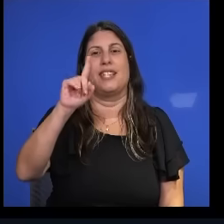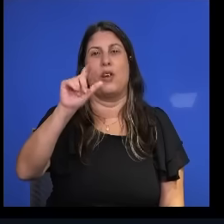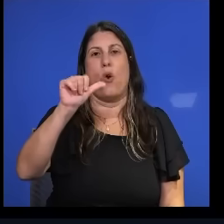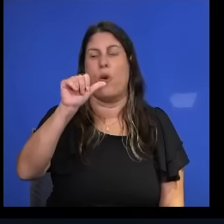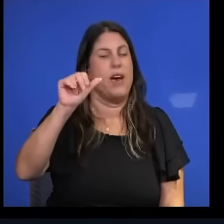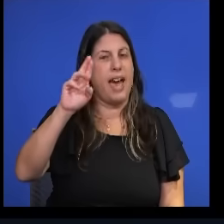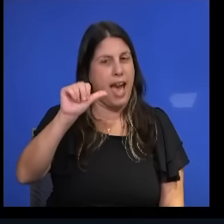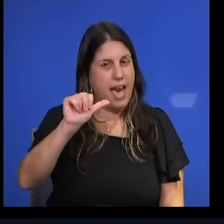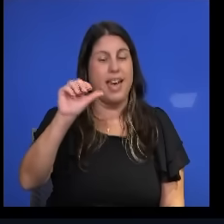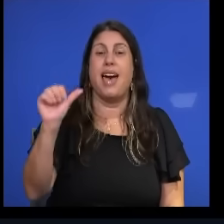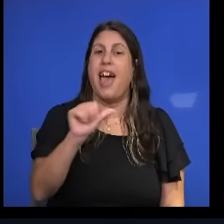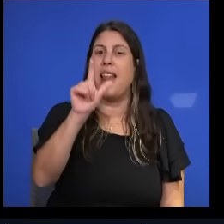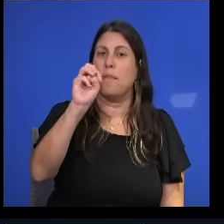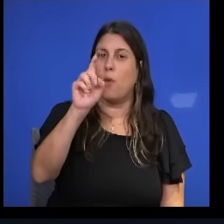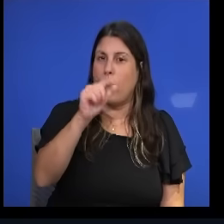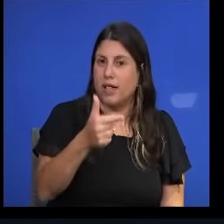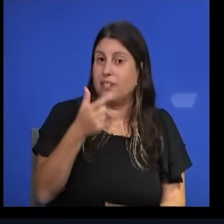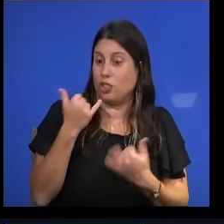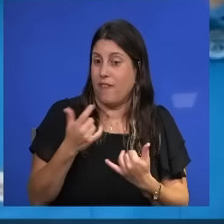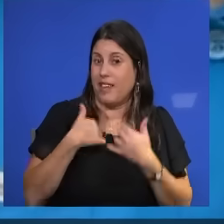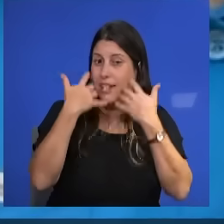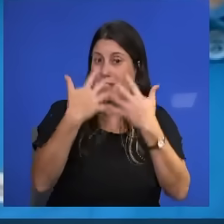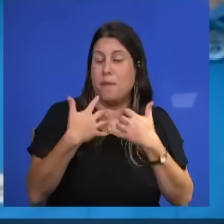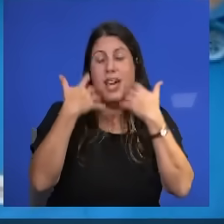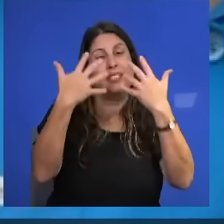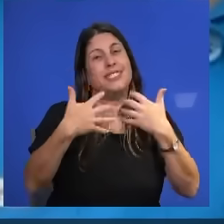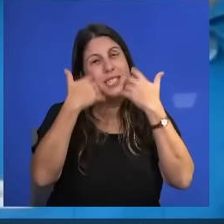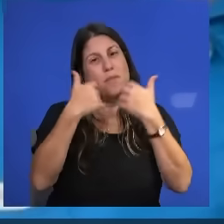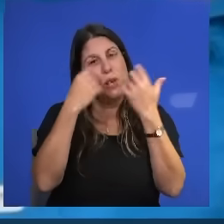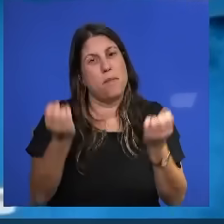לספר לכם סיפור מקסים על עץ הצרות.